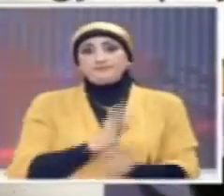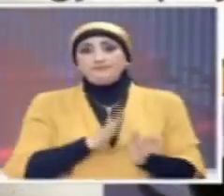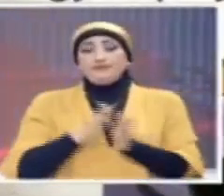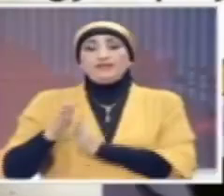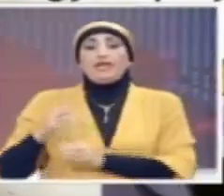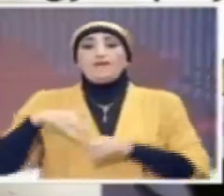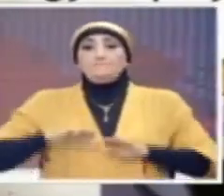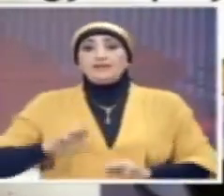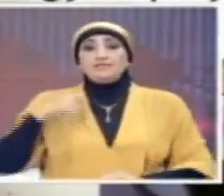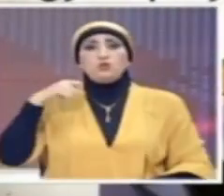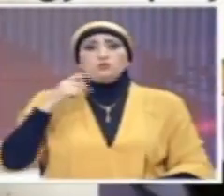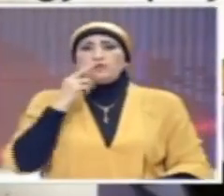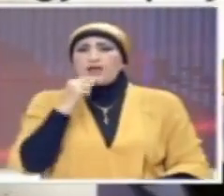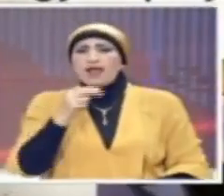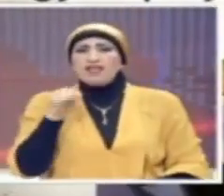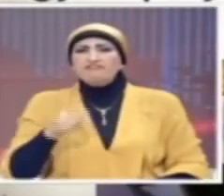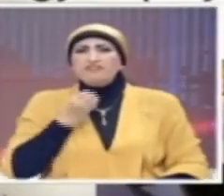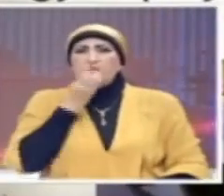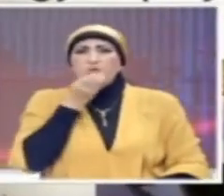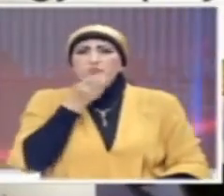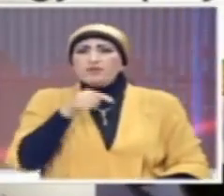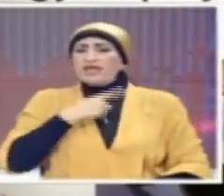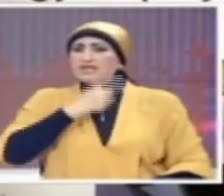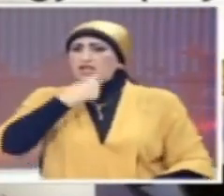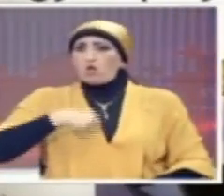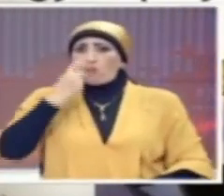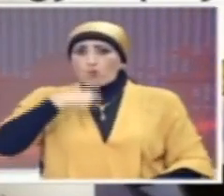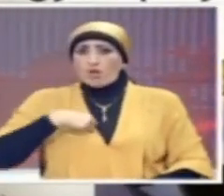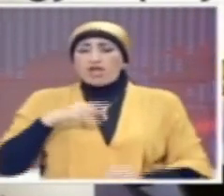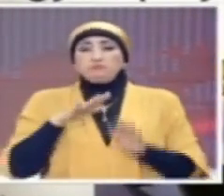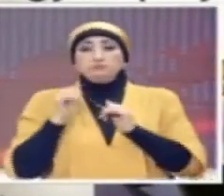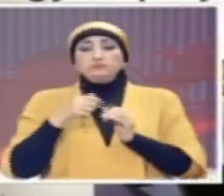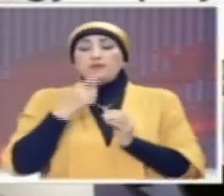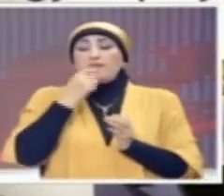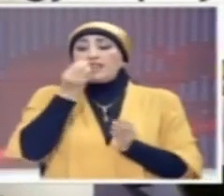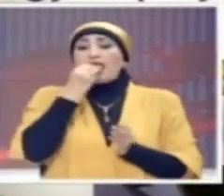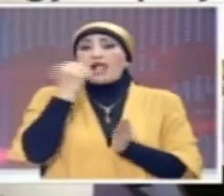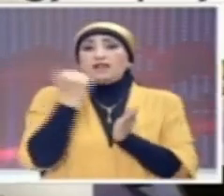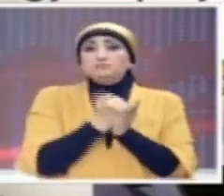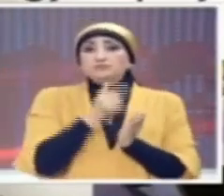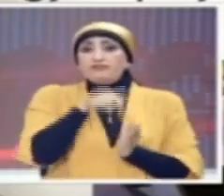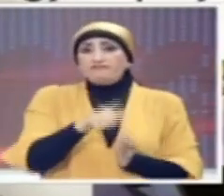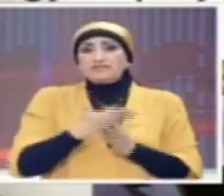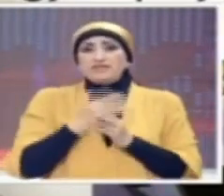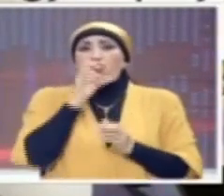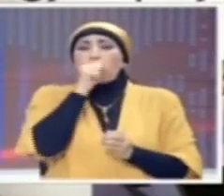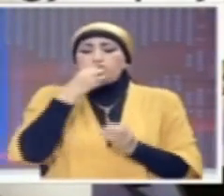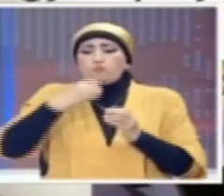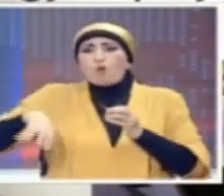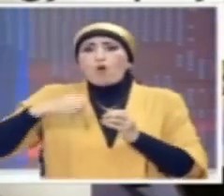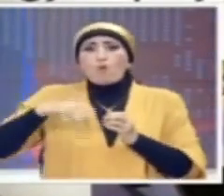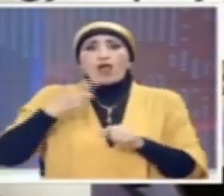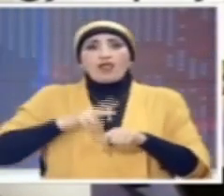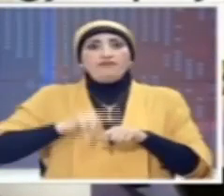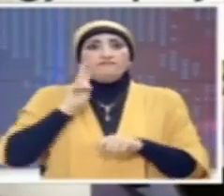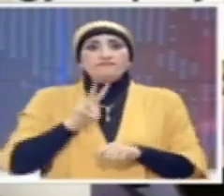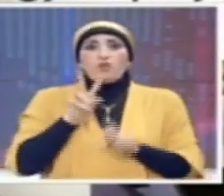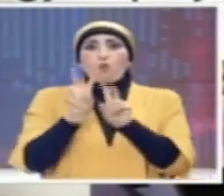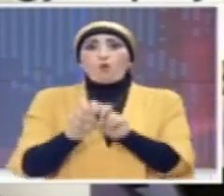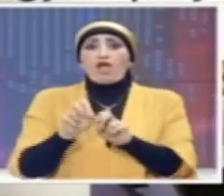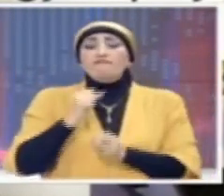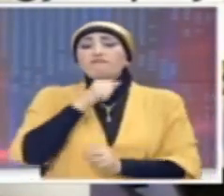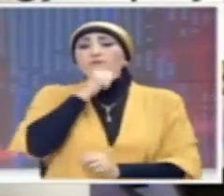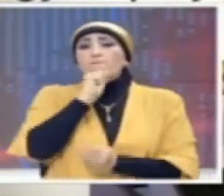مجلس الوزراء ينفي ما تردد عن استبعاد المواطنين من الدعم التمويني حال فقدان الرقم السري للبطاقة التموينية وإيقاف